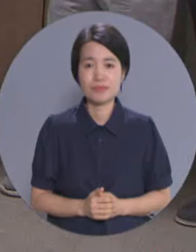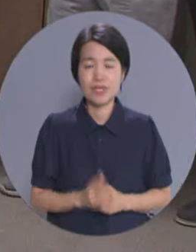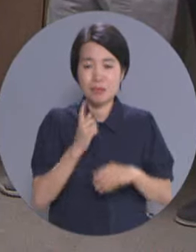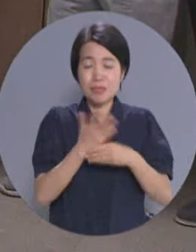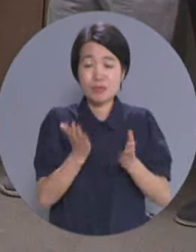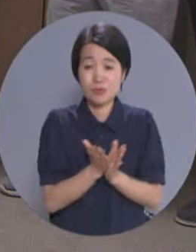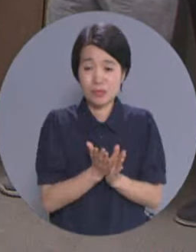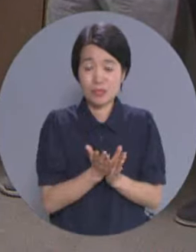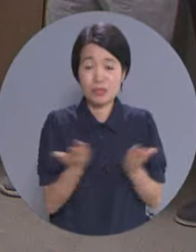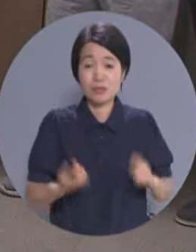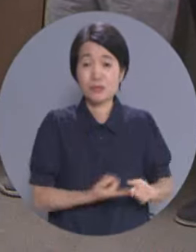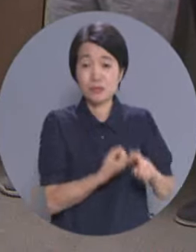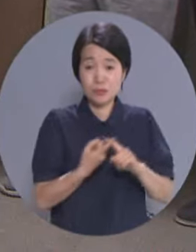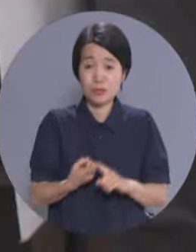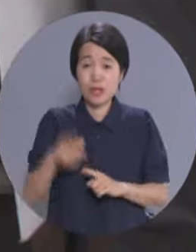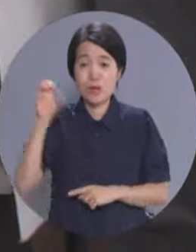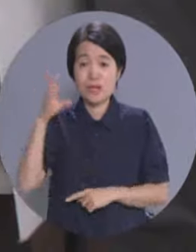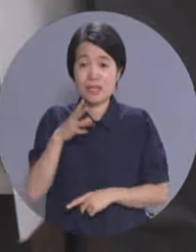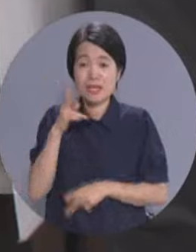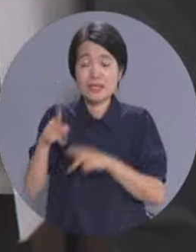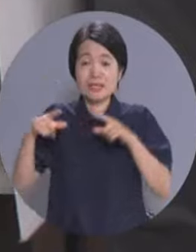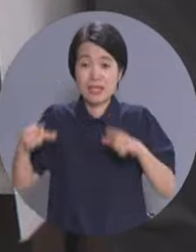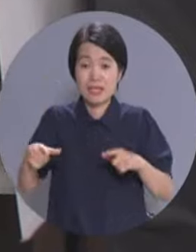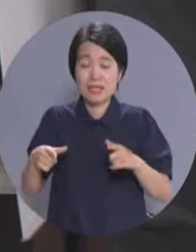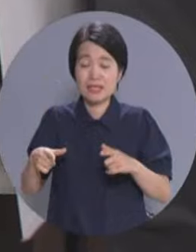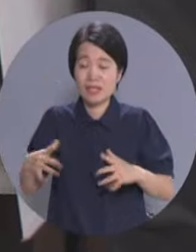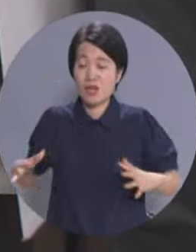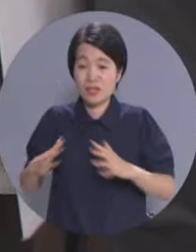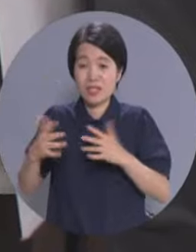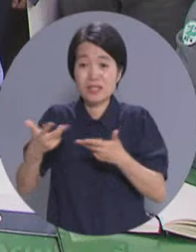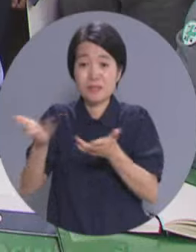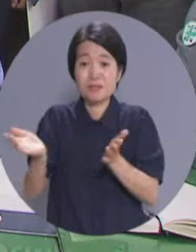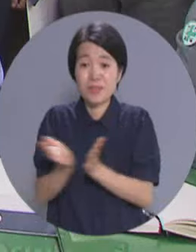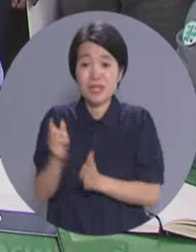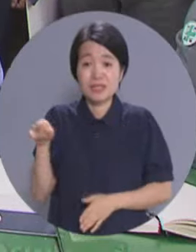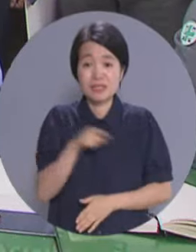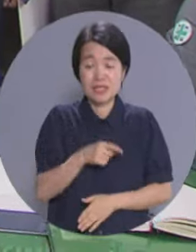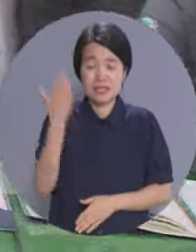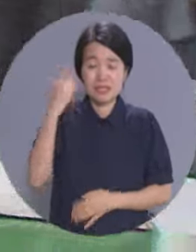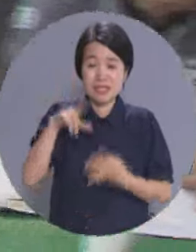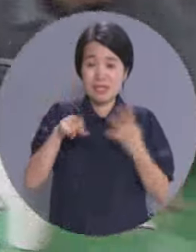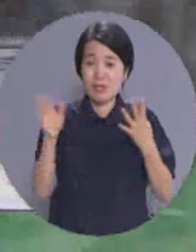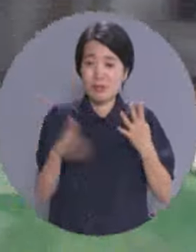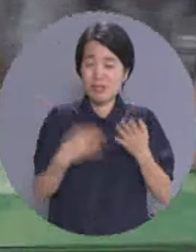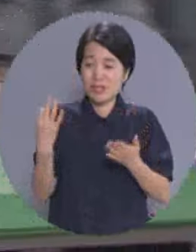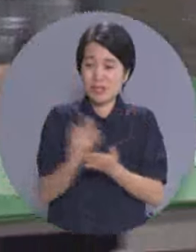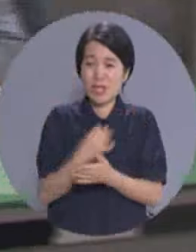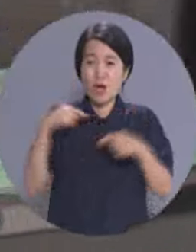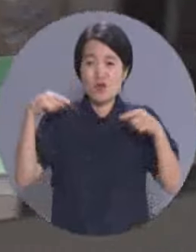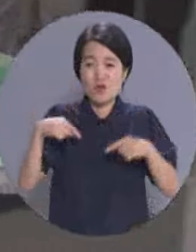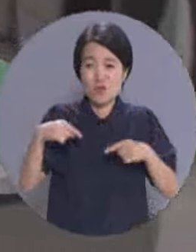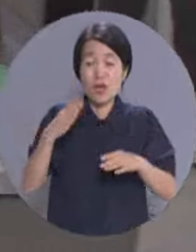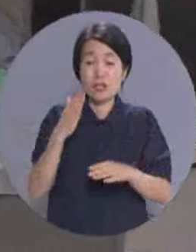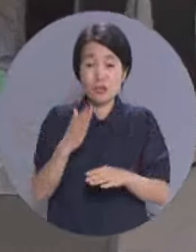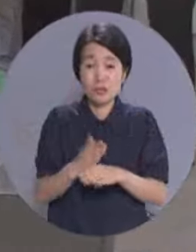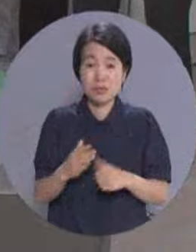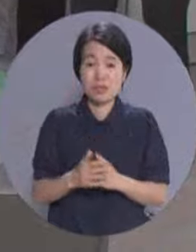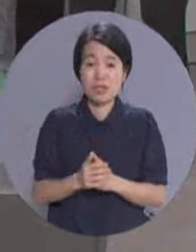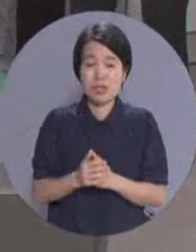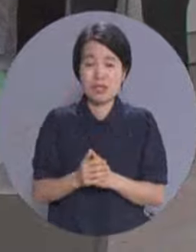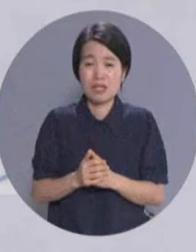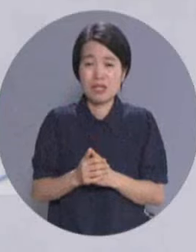민주노총 플랜트 건설 노조와 광양제철산단 전문건설인 협의회는 지난 4월부터 임금 협상을 벌였지만